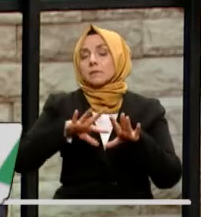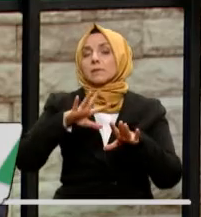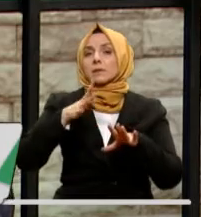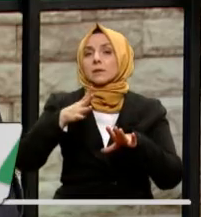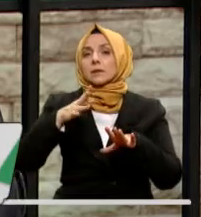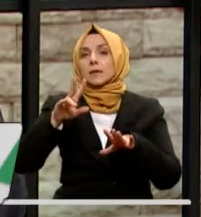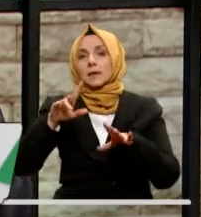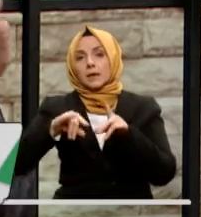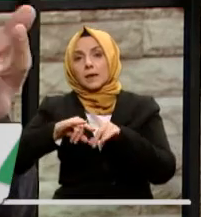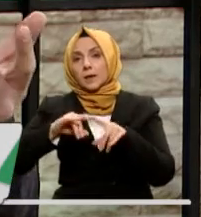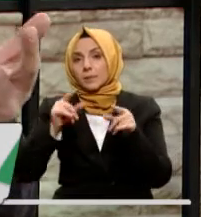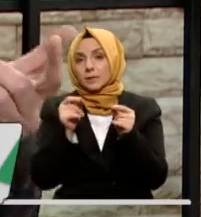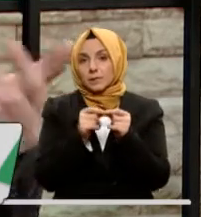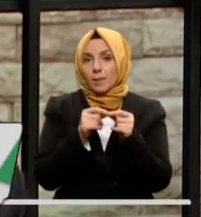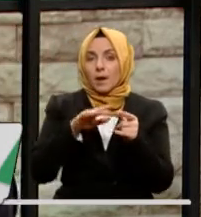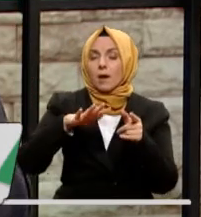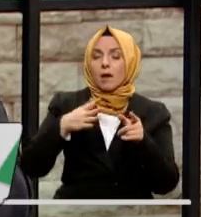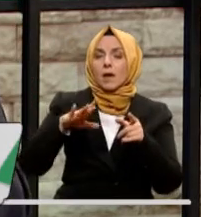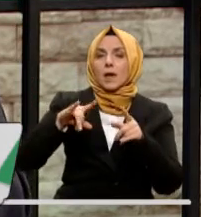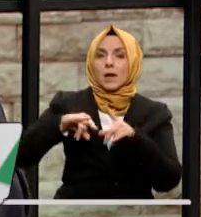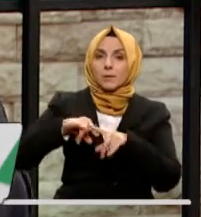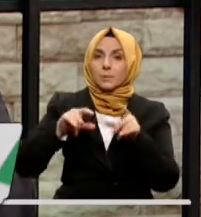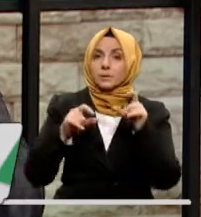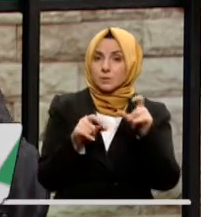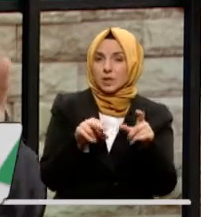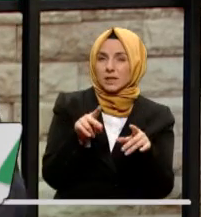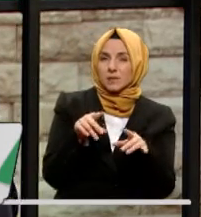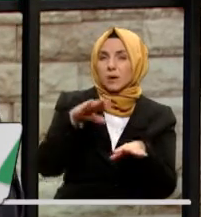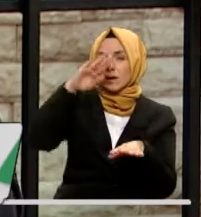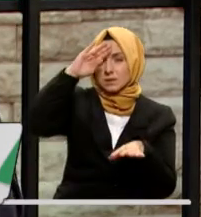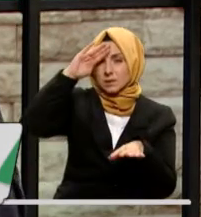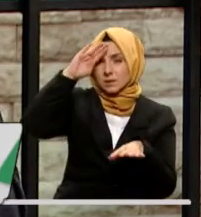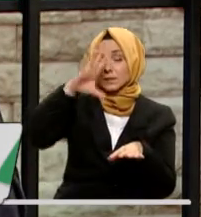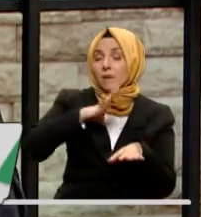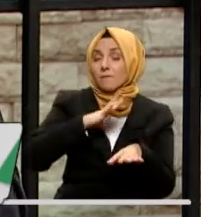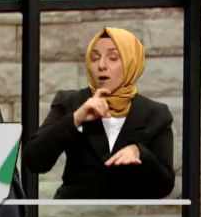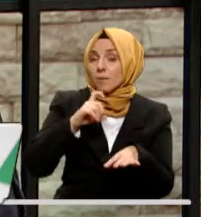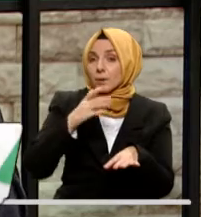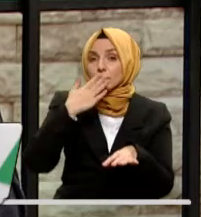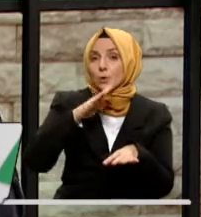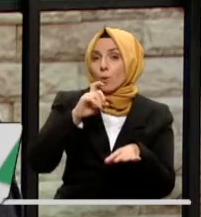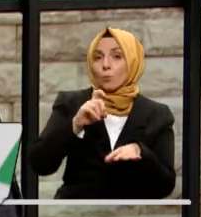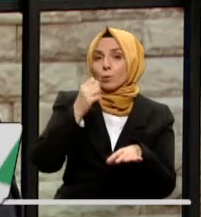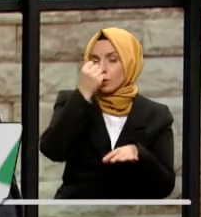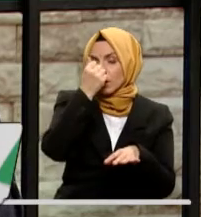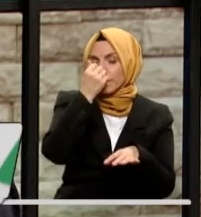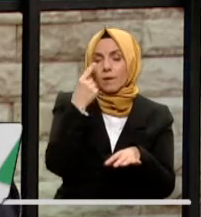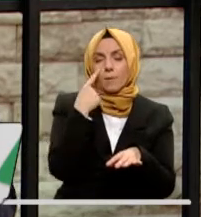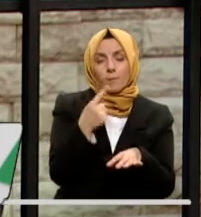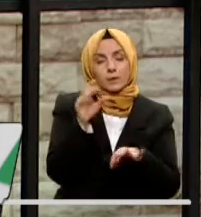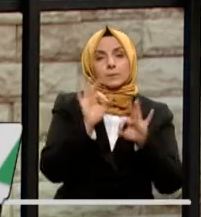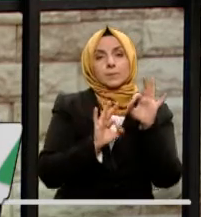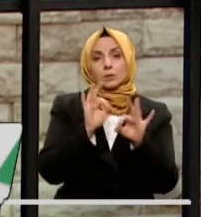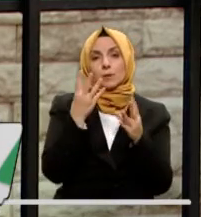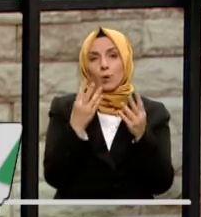laboratuvarlar o Ülkemizde bu testleri yapabilen cihazların yüzde seksen zaten Türk Kızılay'da pahalı testlerdir